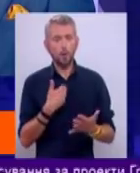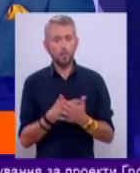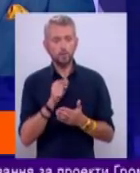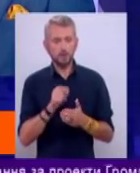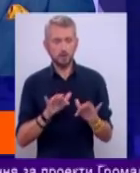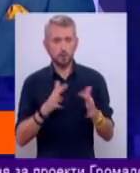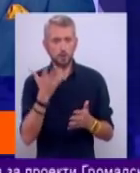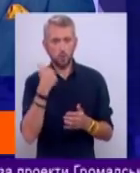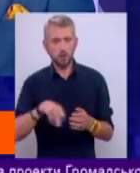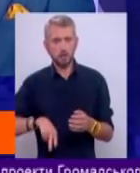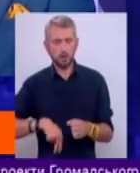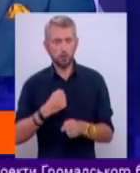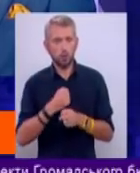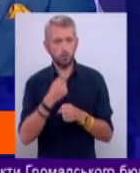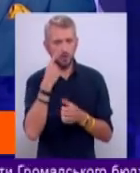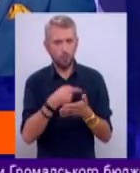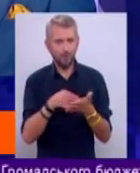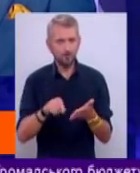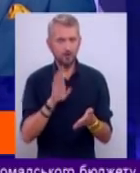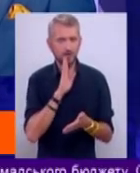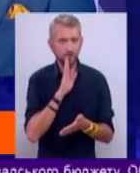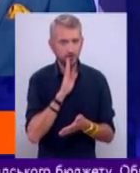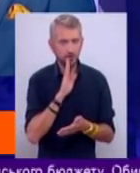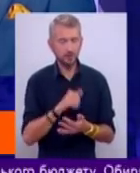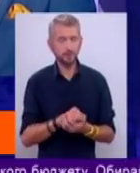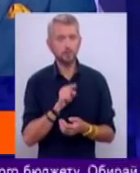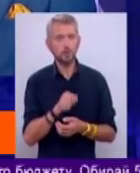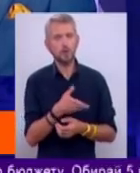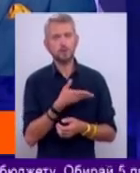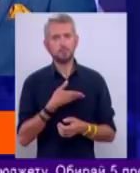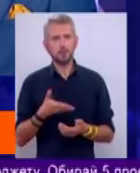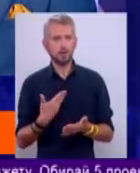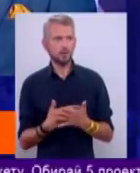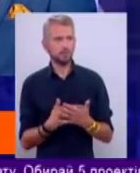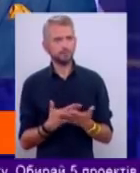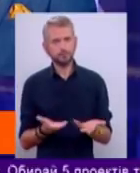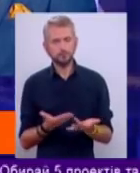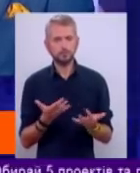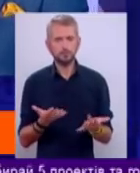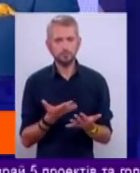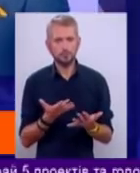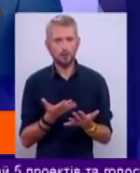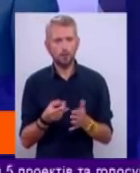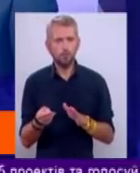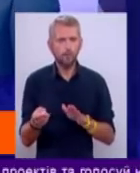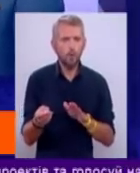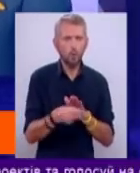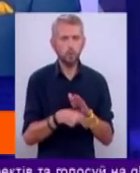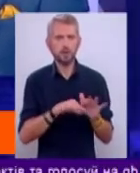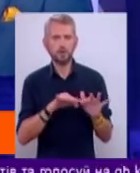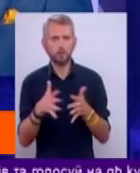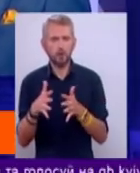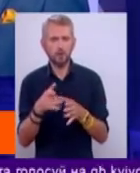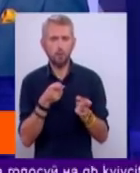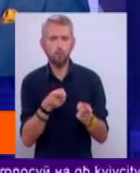же ситуації, коли директор робить зауваження дівчинці, тут ми, якби, вже, скажімо так, провокується ситуація булінгу цієї